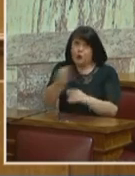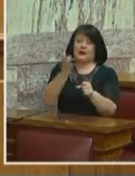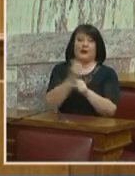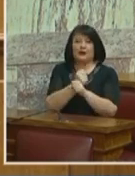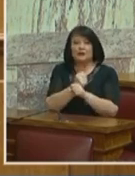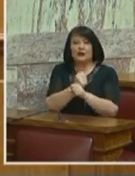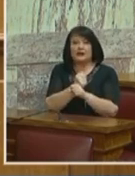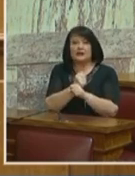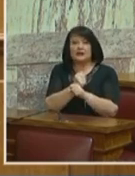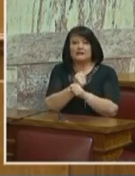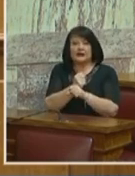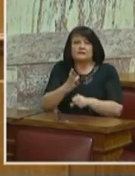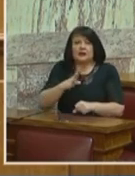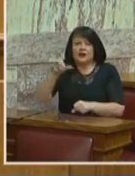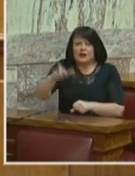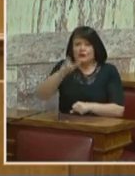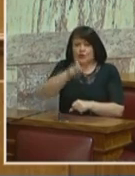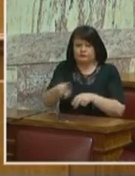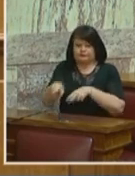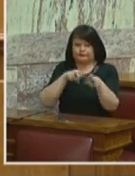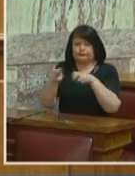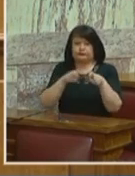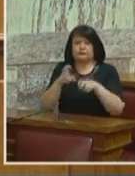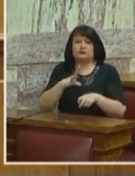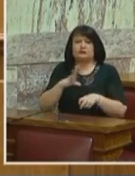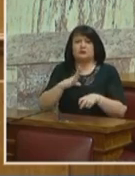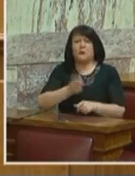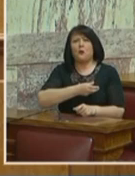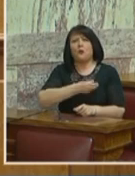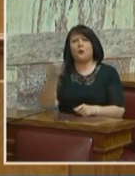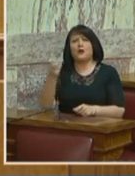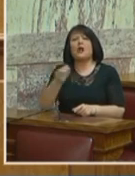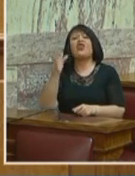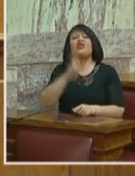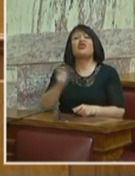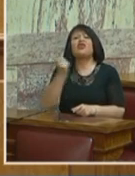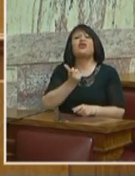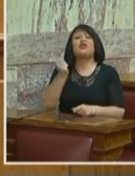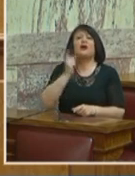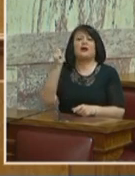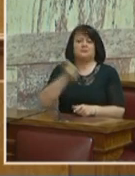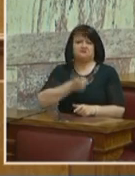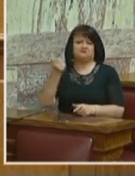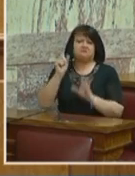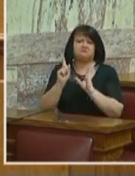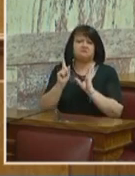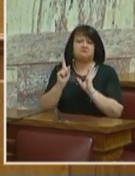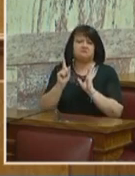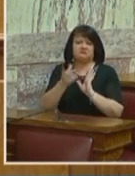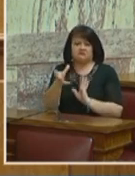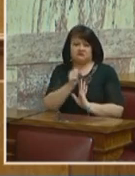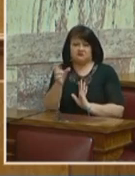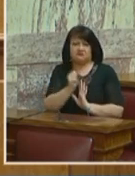τις τσέπες των Ελλήνων για να πάει στις τσέπες των δανειστών. Των δανειστών βέβαια, οι οποίοι σε κάθε